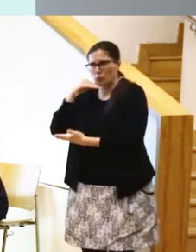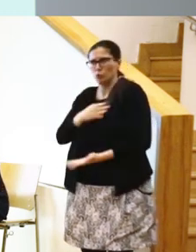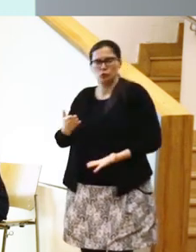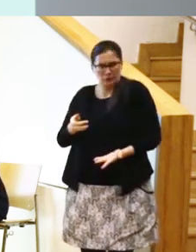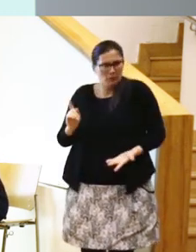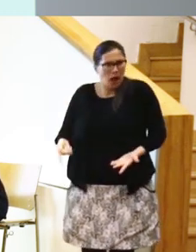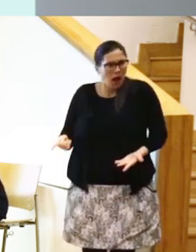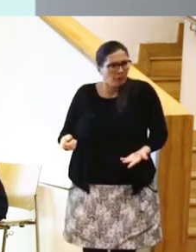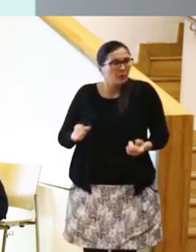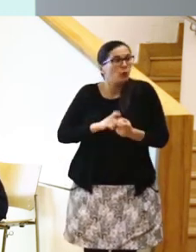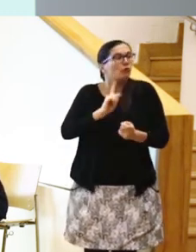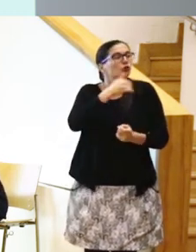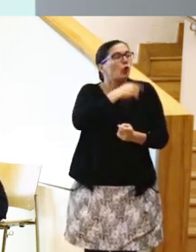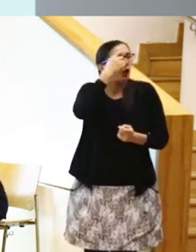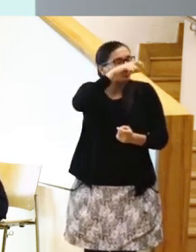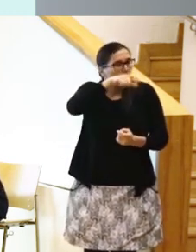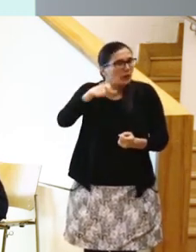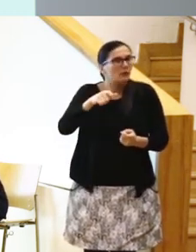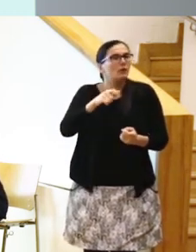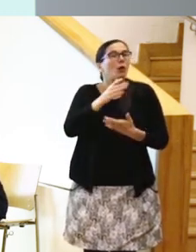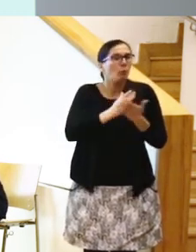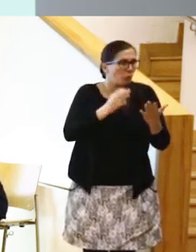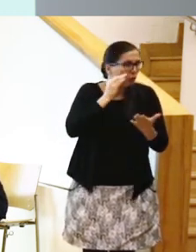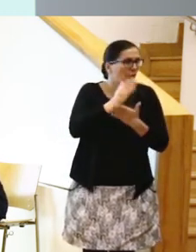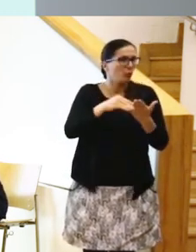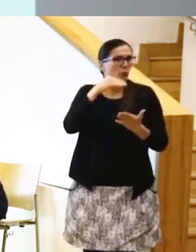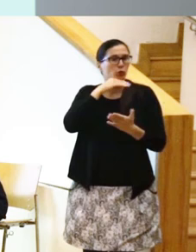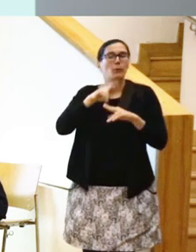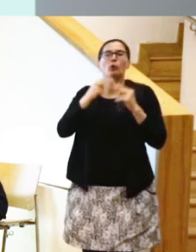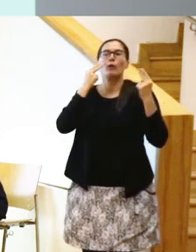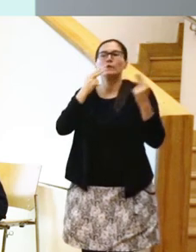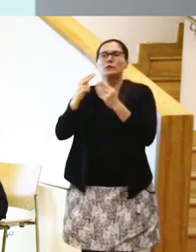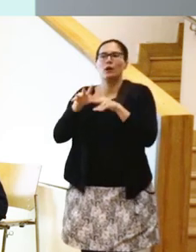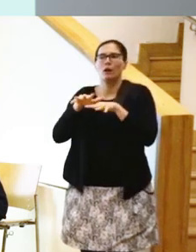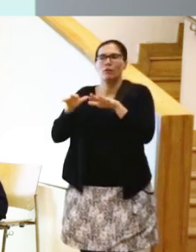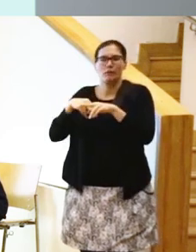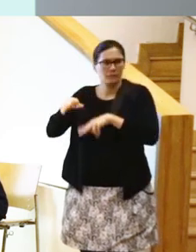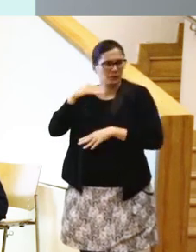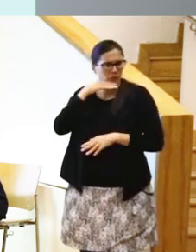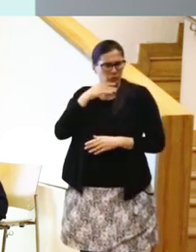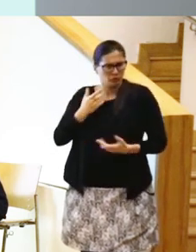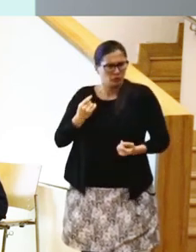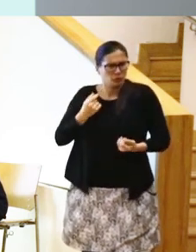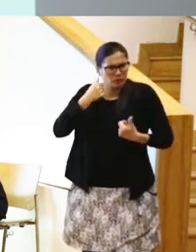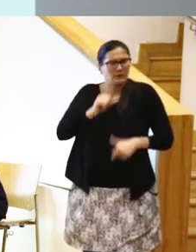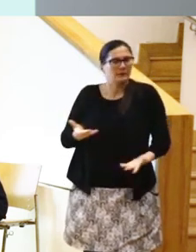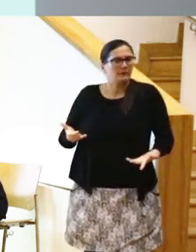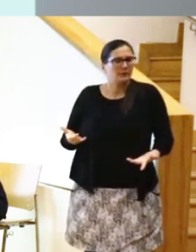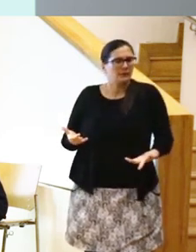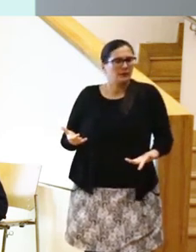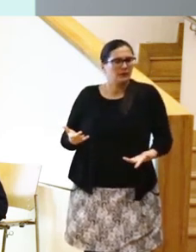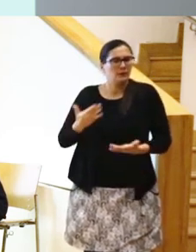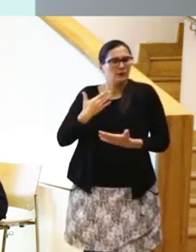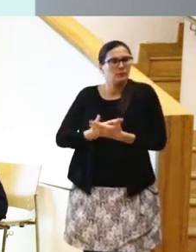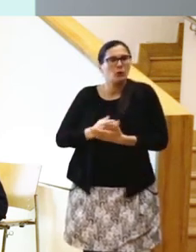institucích a zastoupení na výstavách a tak dále. Takže já si myslím, že určitě musí jít o nějaký tlak ze